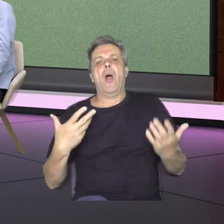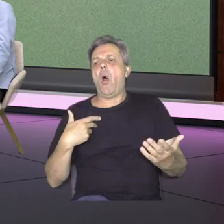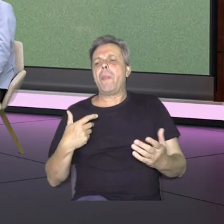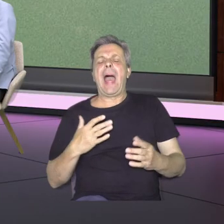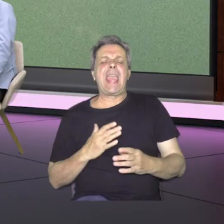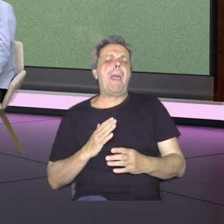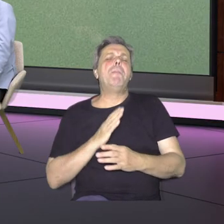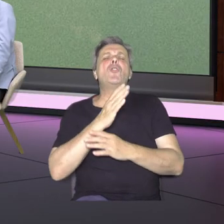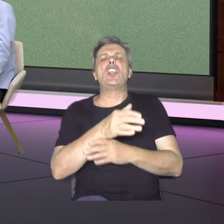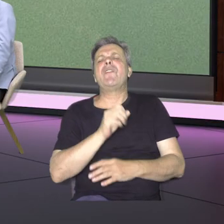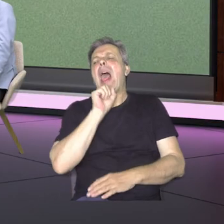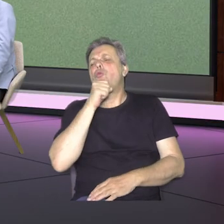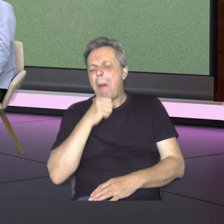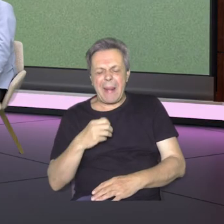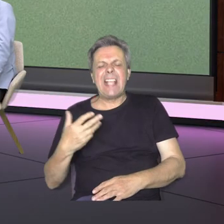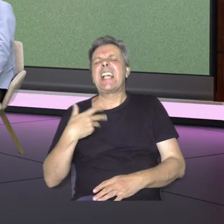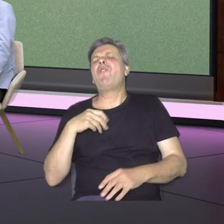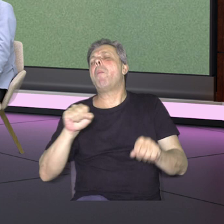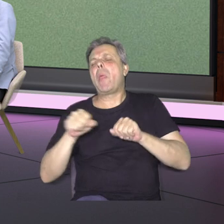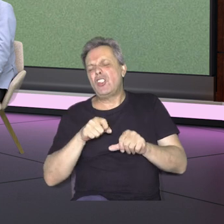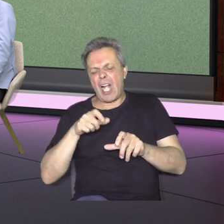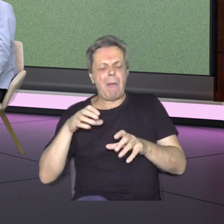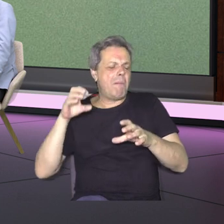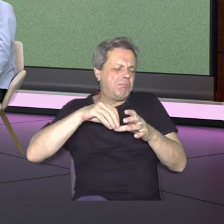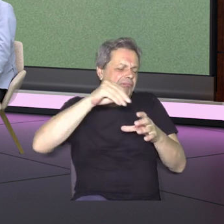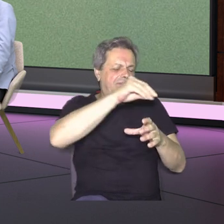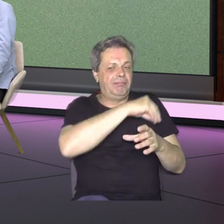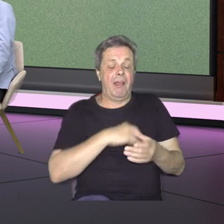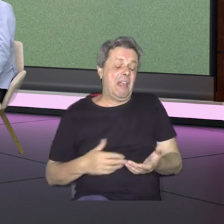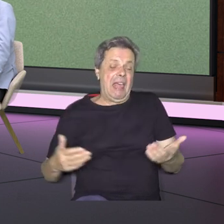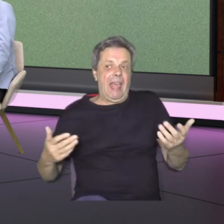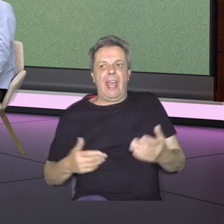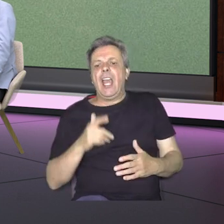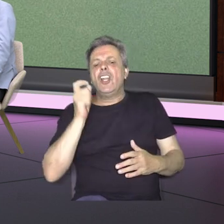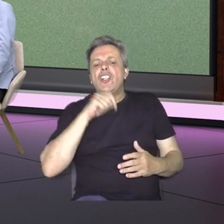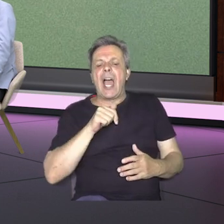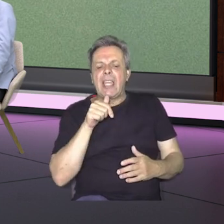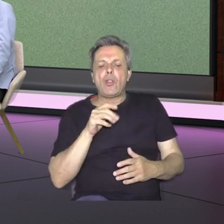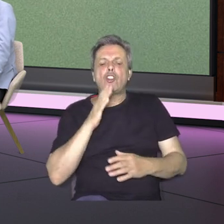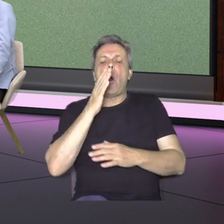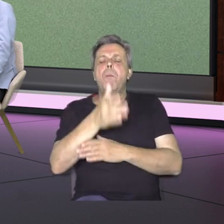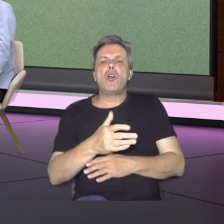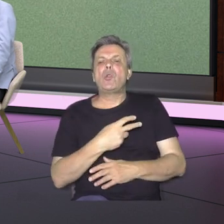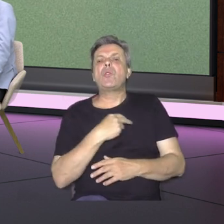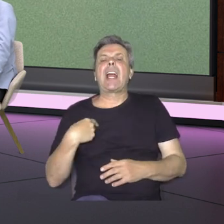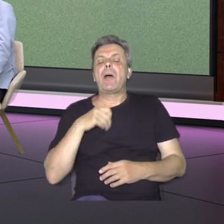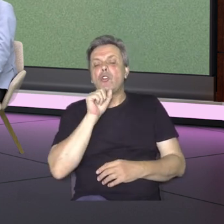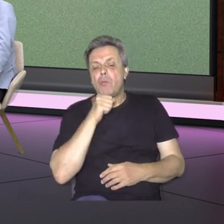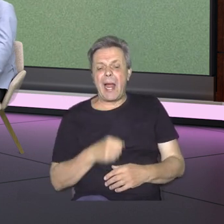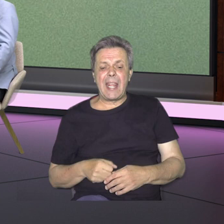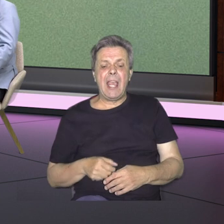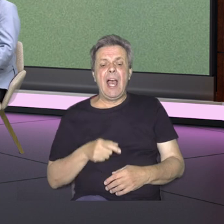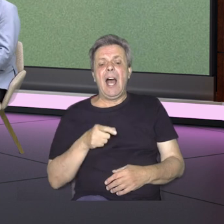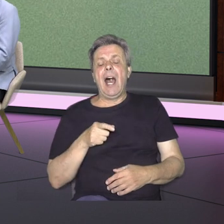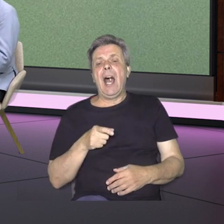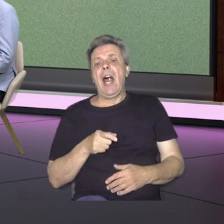cijelom svitom posjećivati županije. Trošit naš novac. Pa čak je došla i u posjetu Zagrebačkoj županiji. Ali